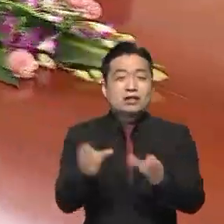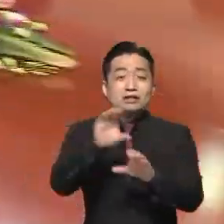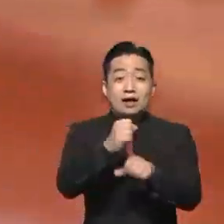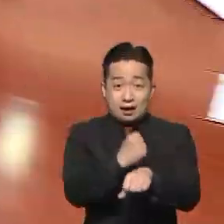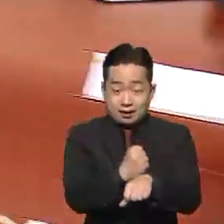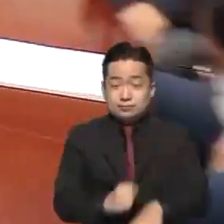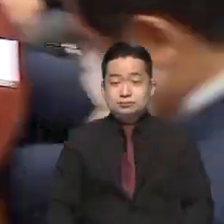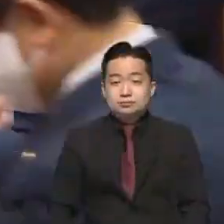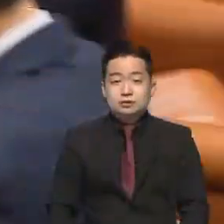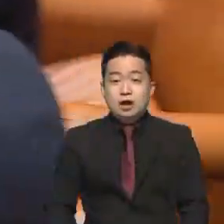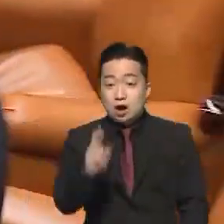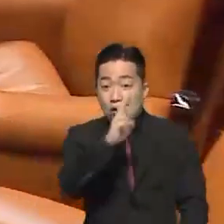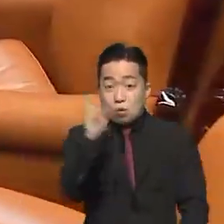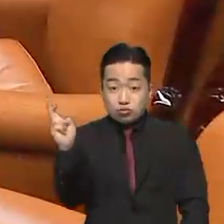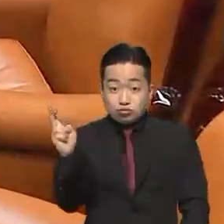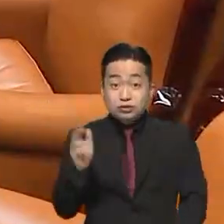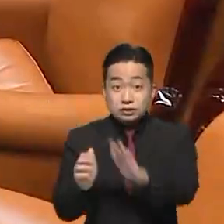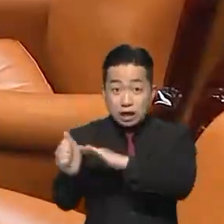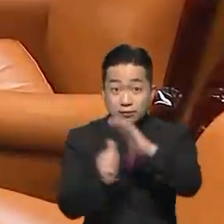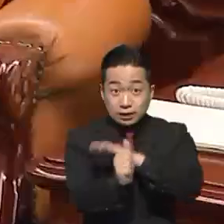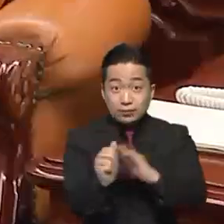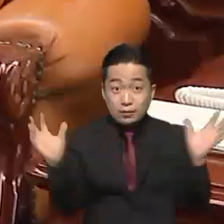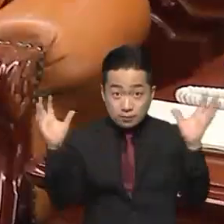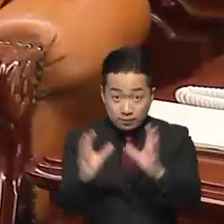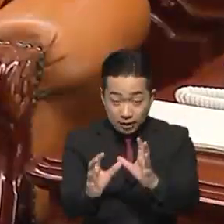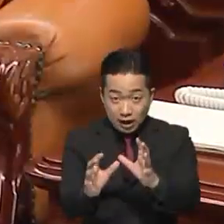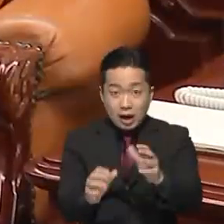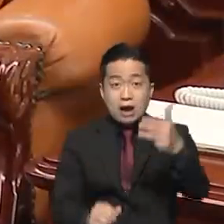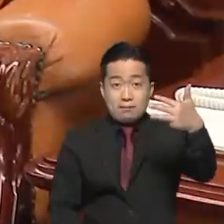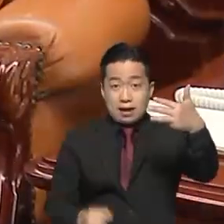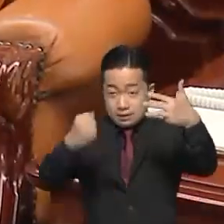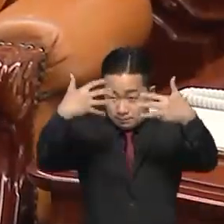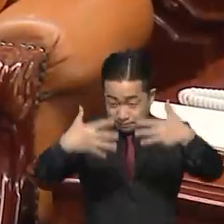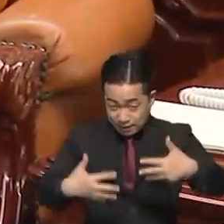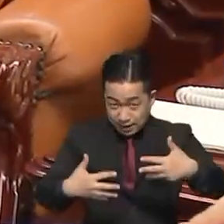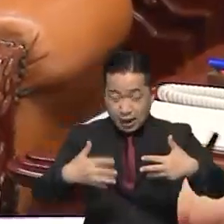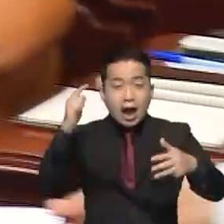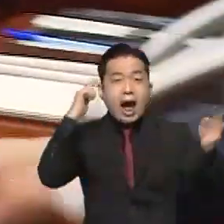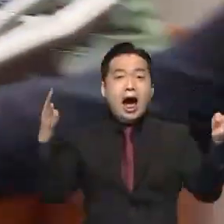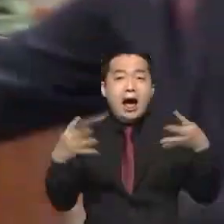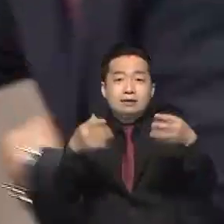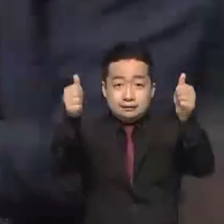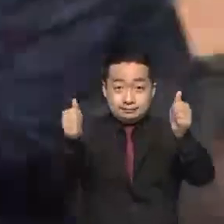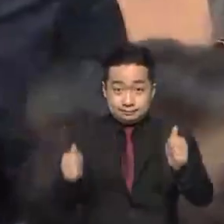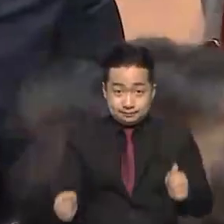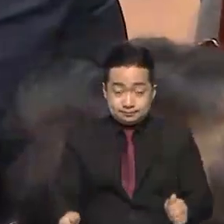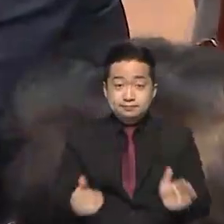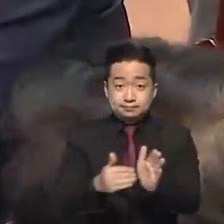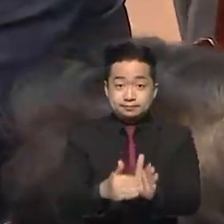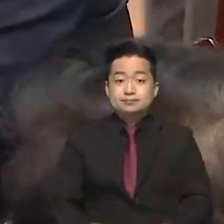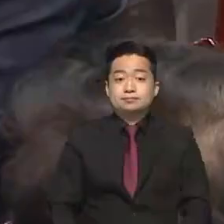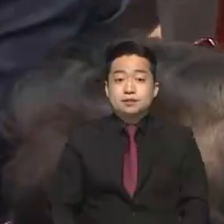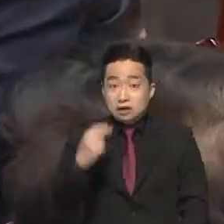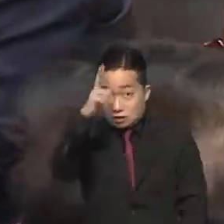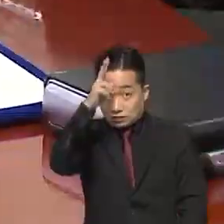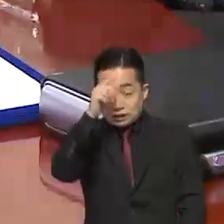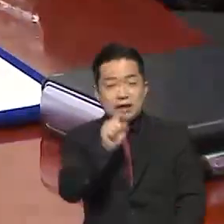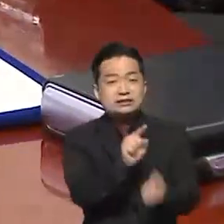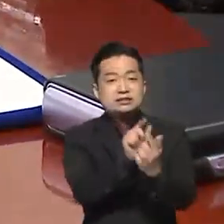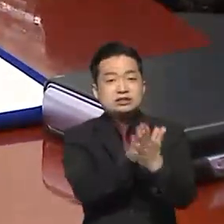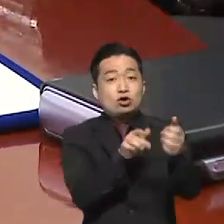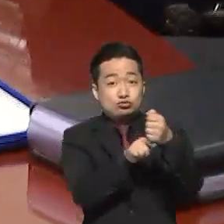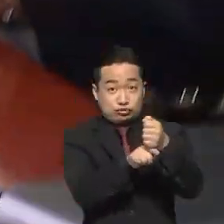오후 국회의장실에 모인 양당 원내대표는 8개의 조항의 합의문에 서명했습니다. 합의안엔 검찰의 직접